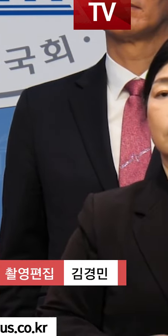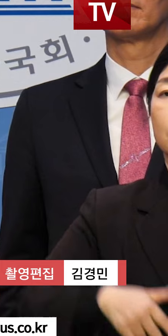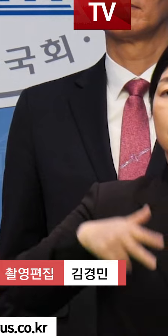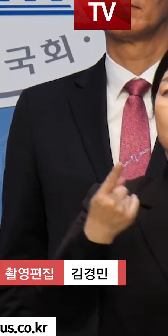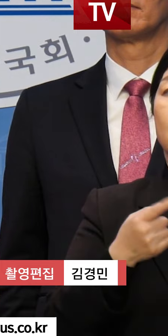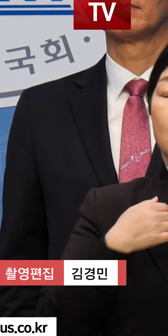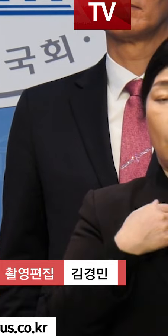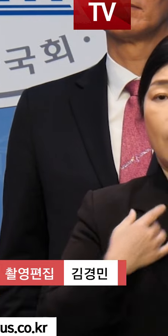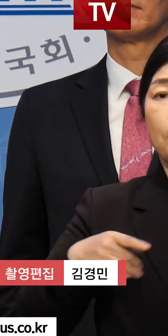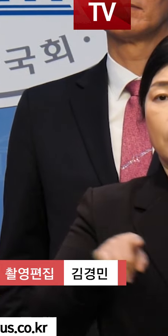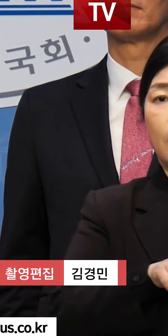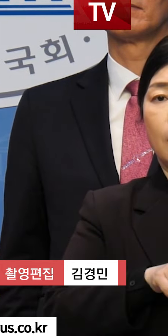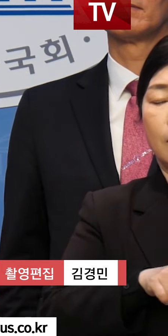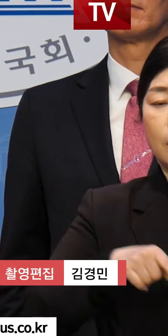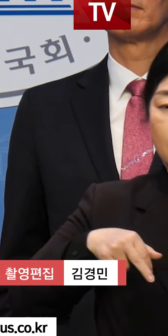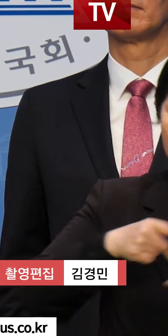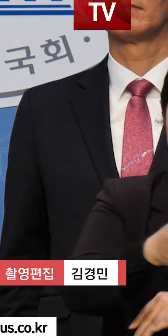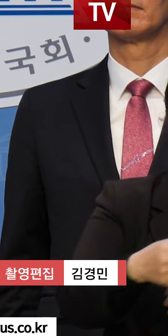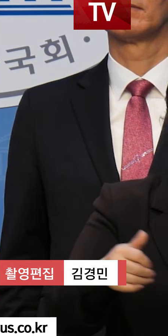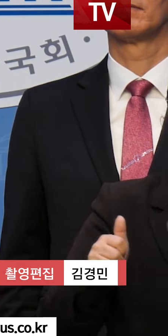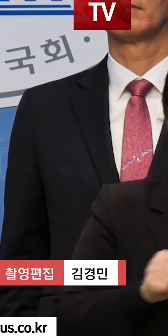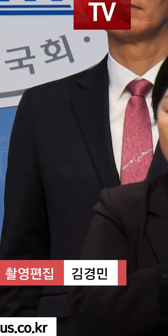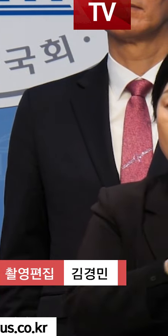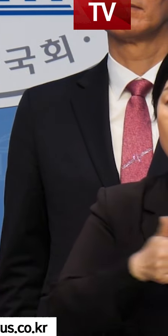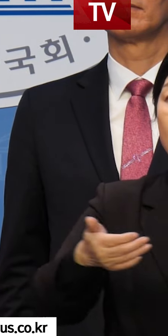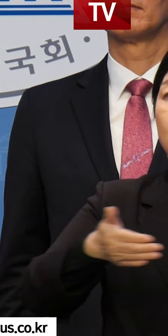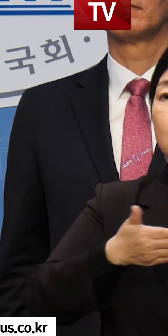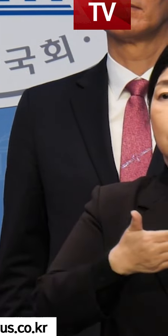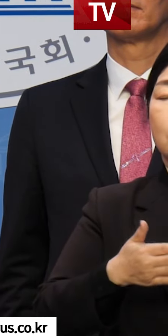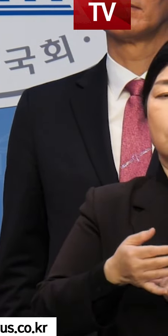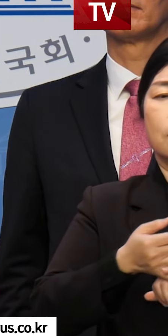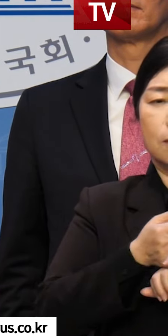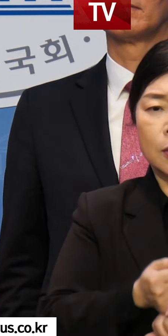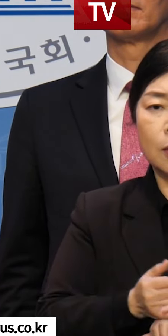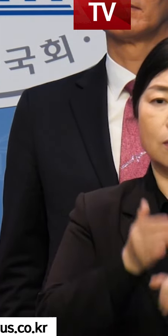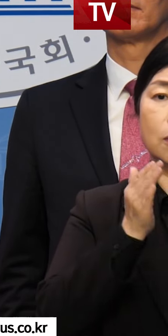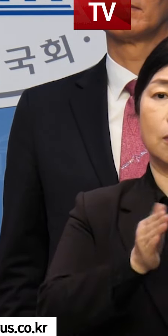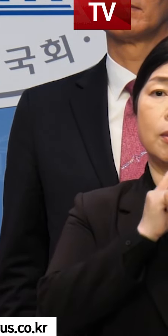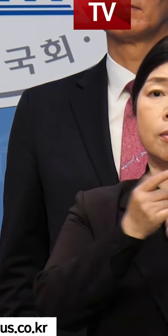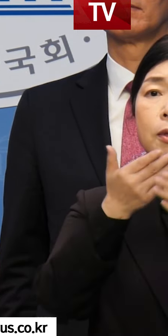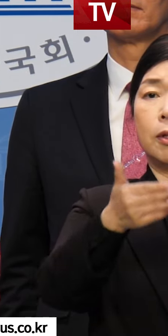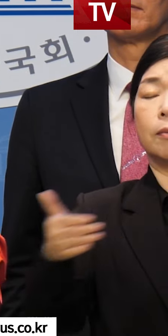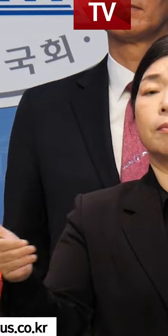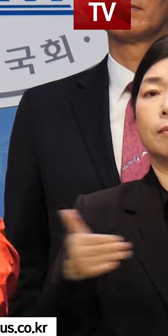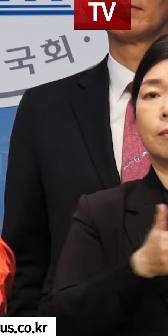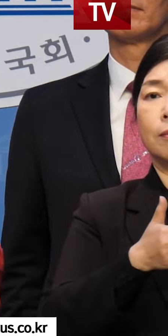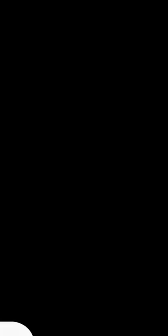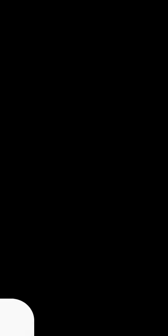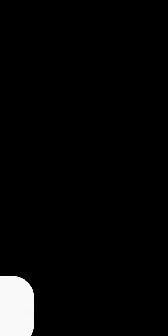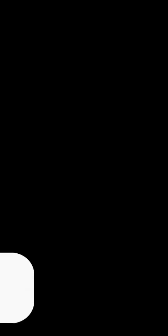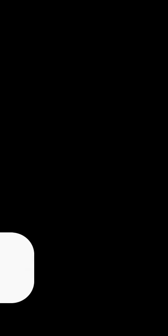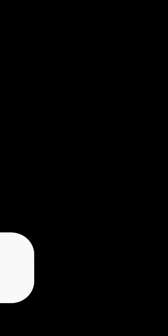조강한과 함께 걸어주시기를 간곡히 호소드립니다. 감사합니다.